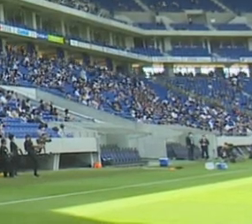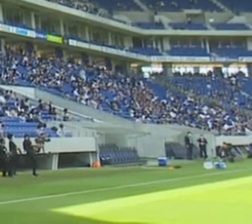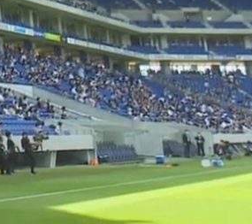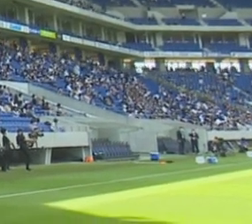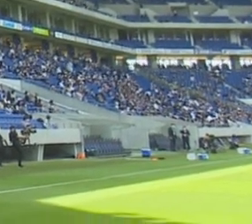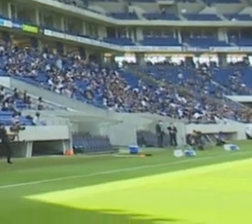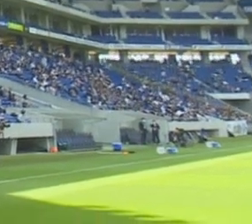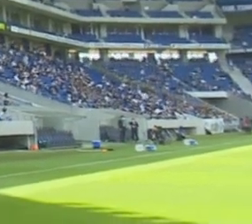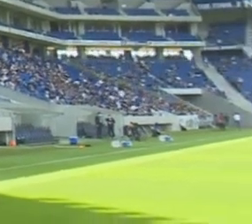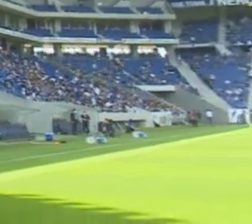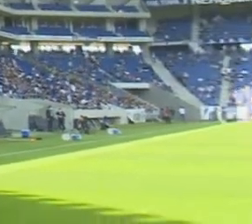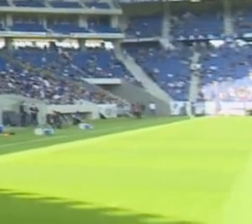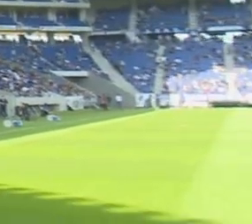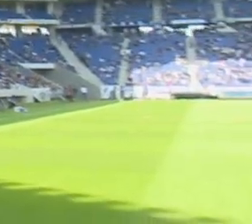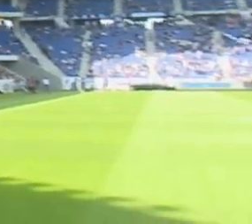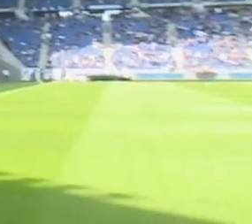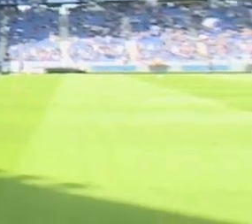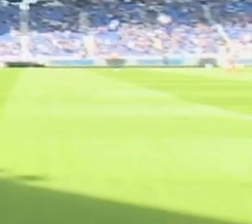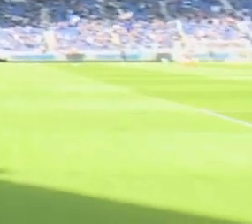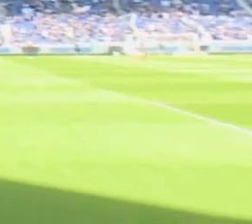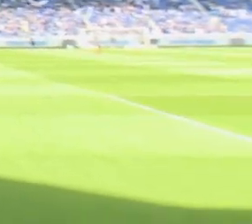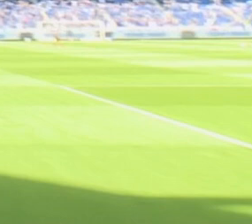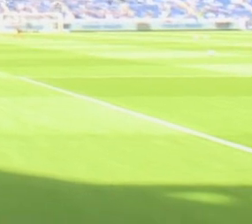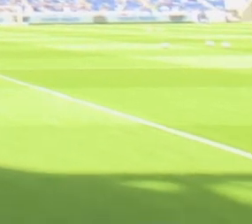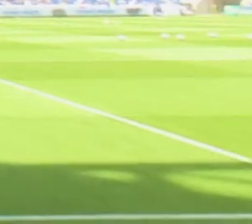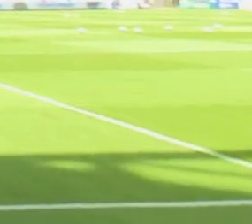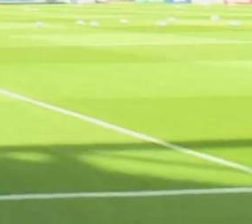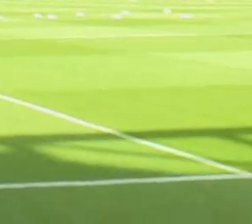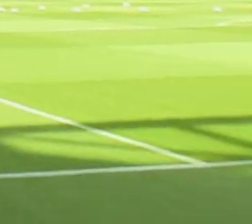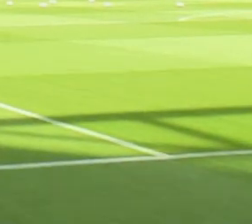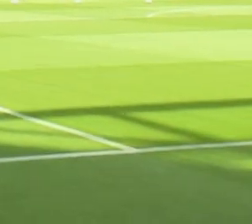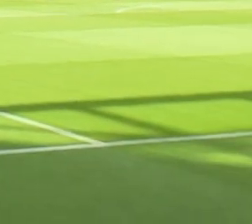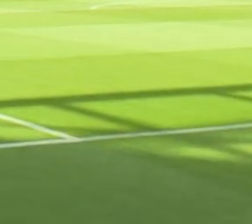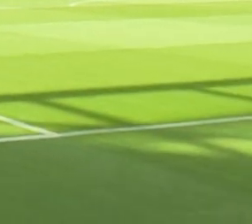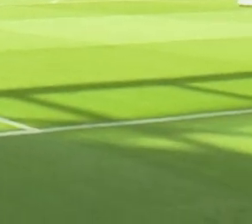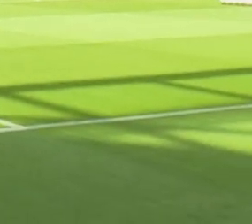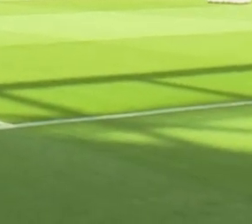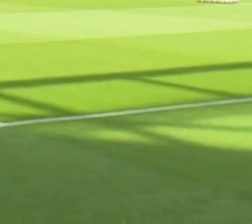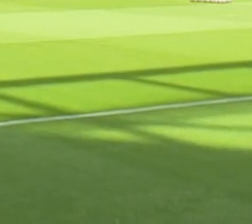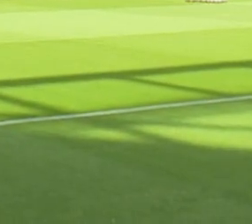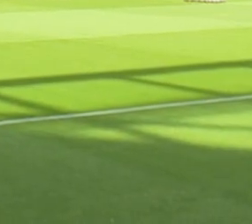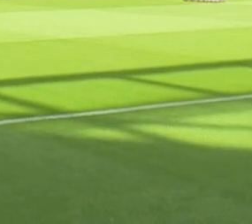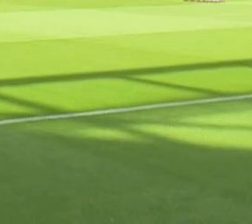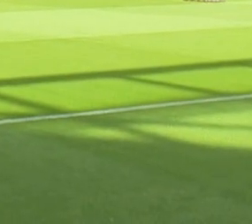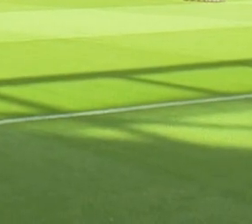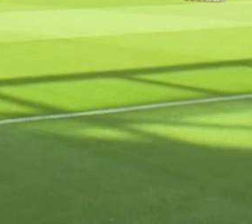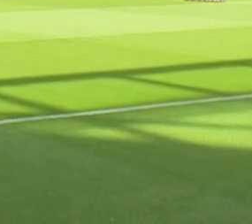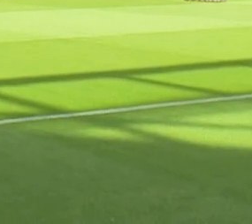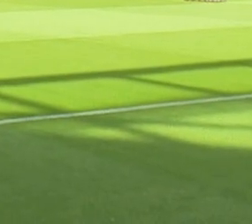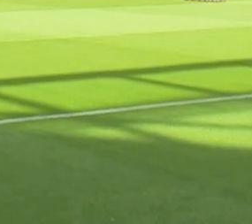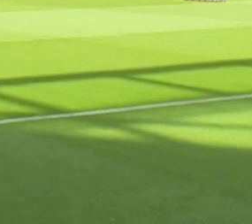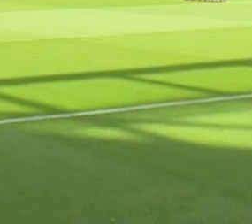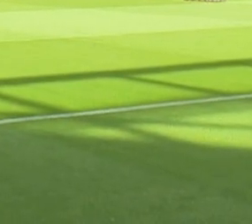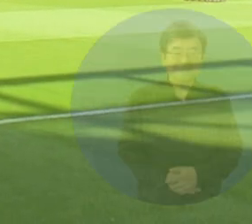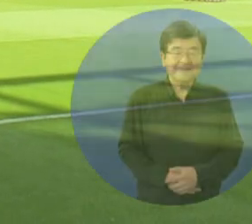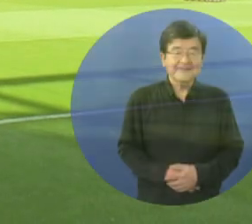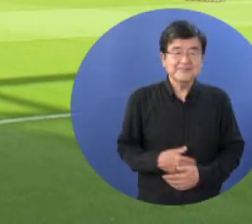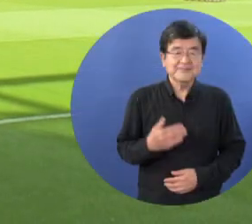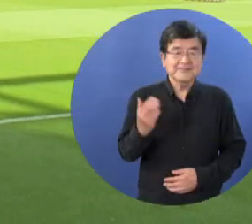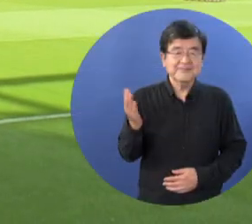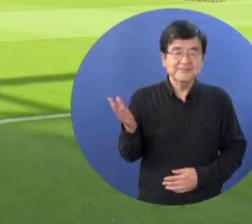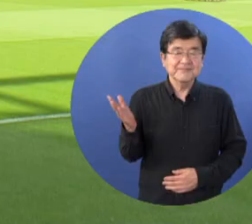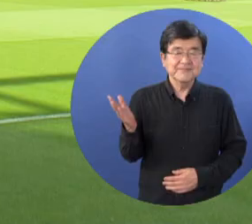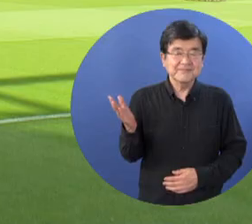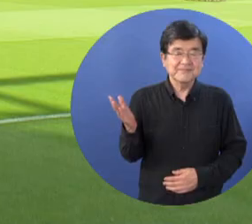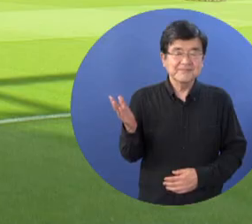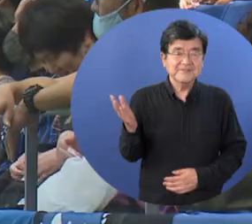5月8日パナソニックスタジアム吹田でガンバ大阪吹田市民応援デーが開催されました。 綺麗なスタジアム、す